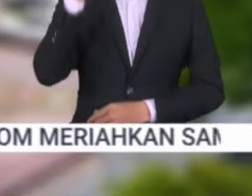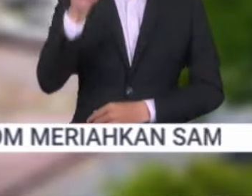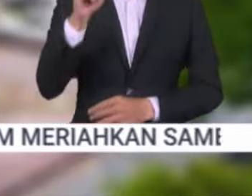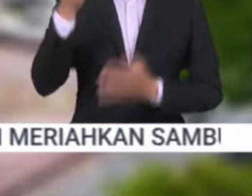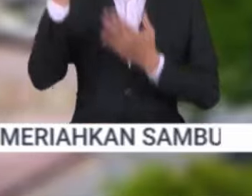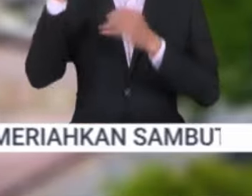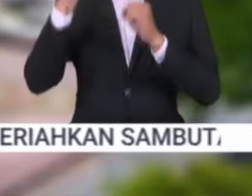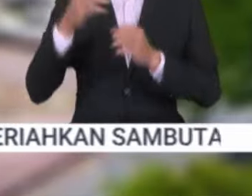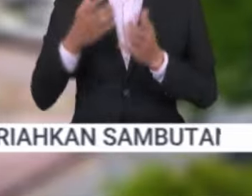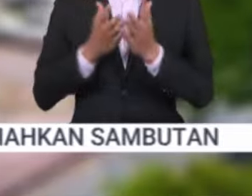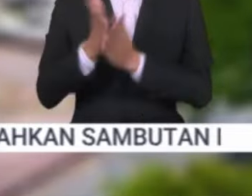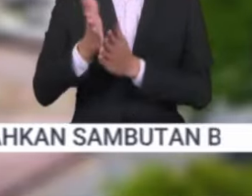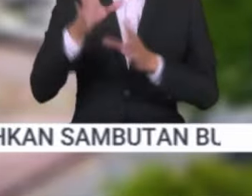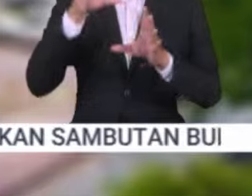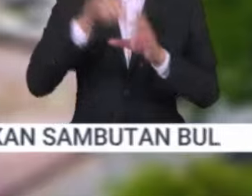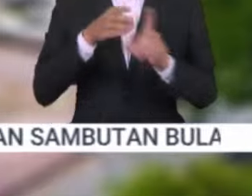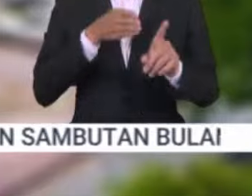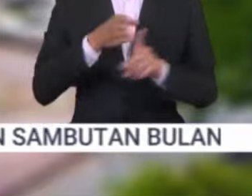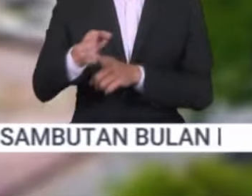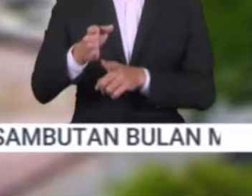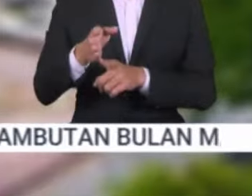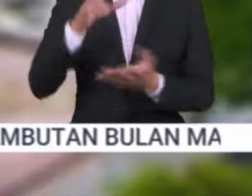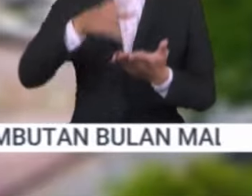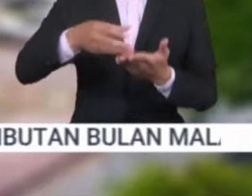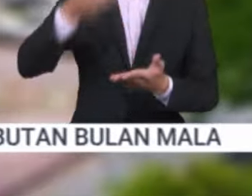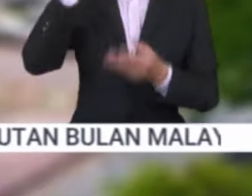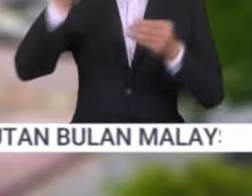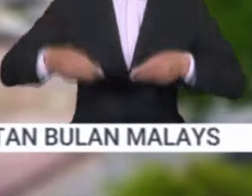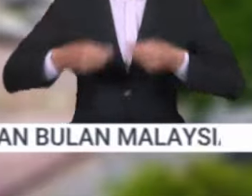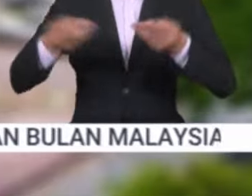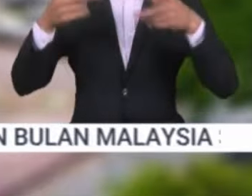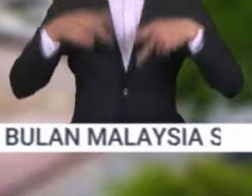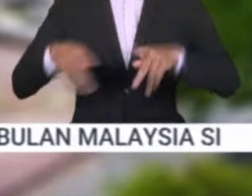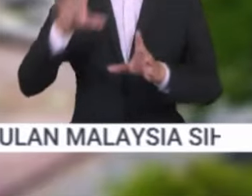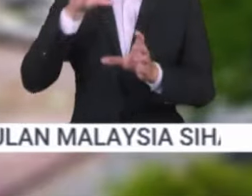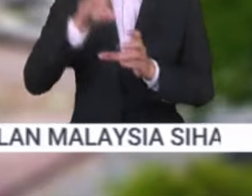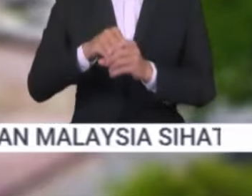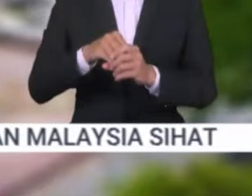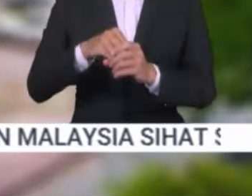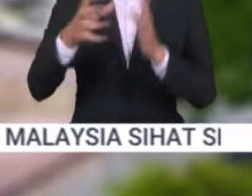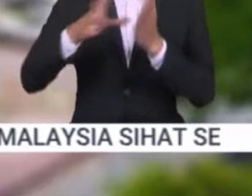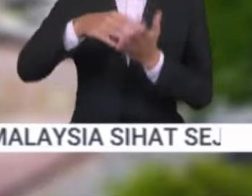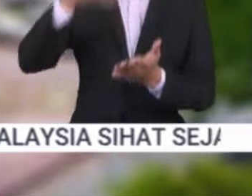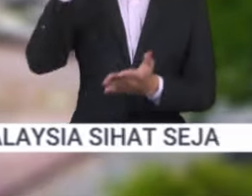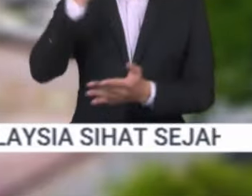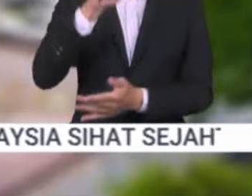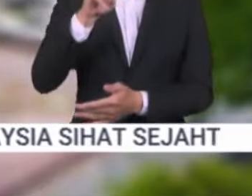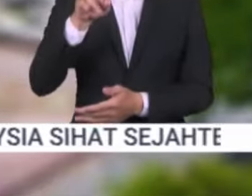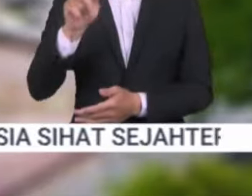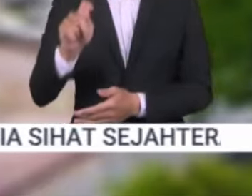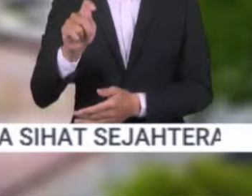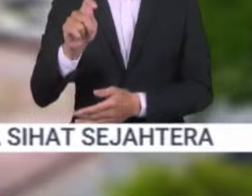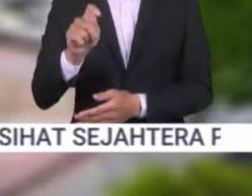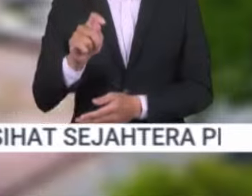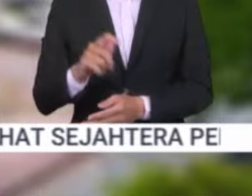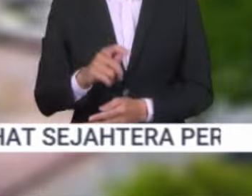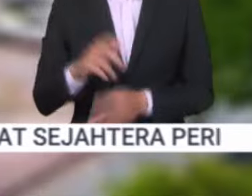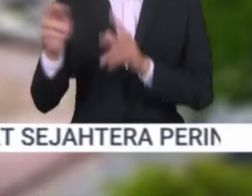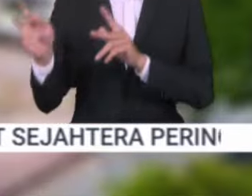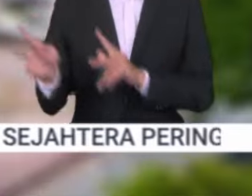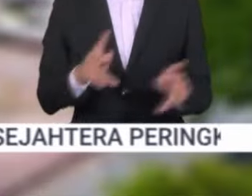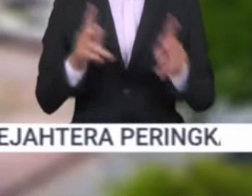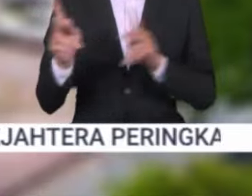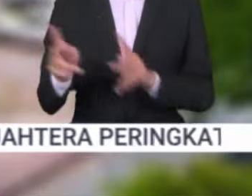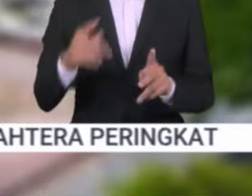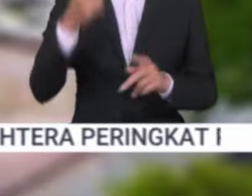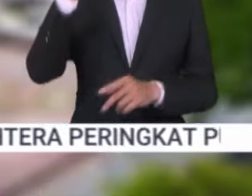tidak dapat meneruskan pengajian dalam bidang akademik diberi peluang dalam pengajian TVET. Timbalan Menteri Perancangan Bandar, Pentadbiran Tanah